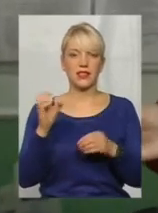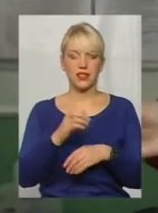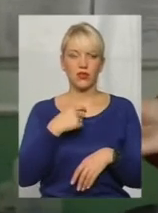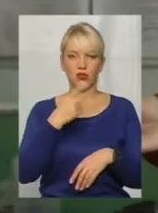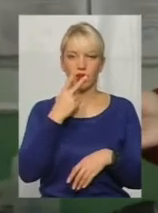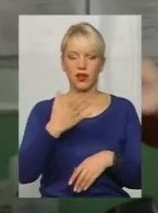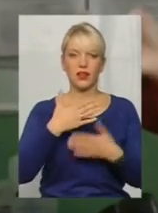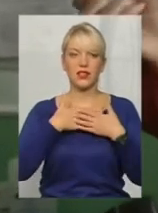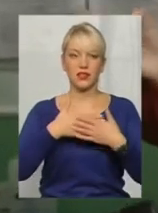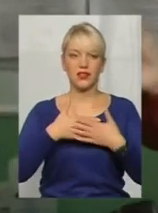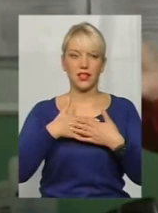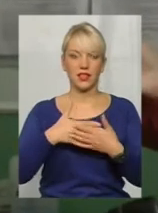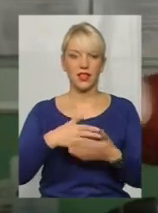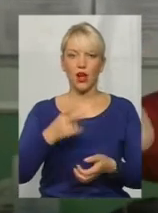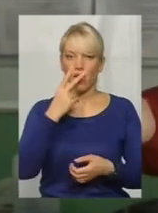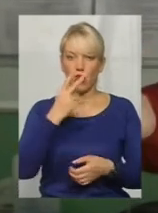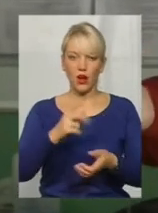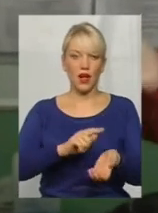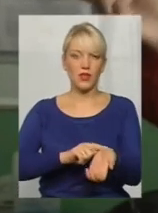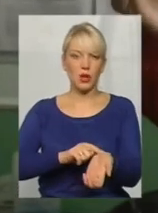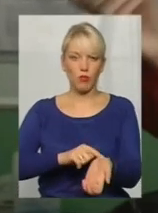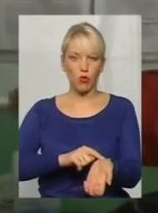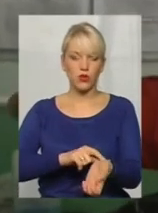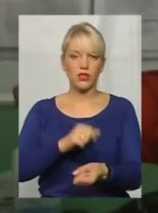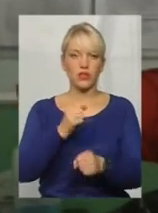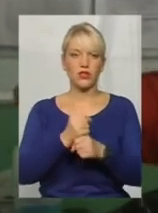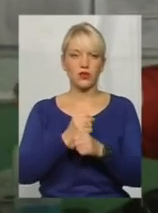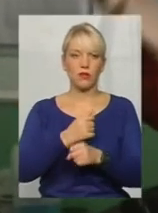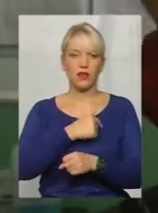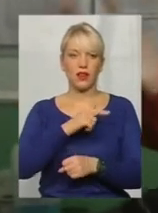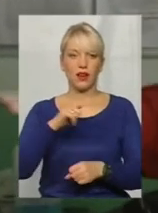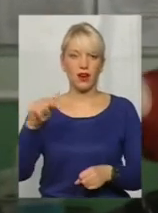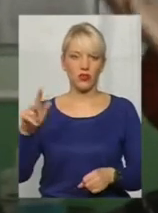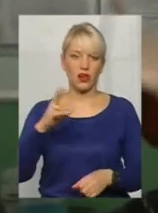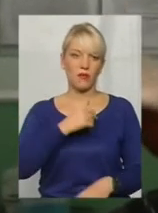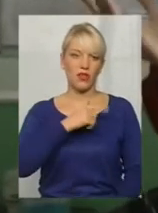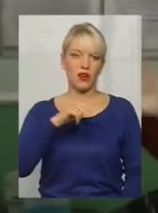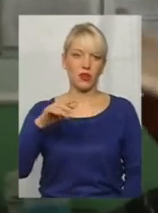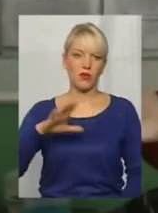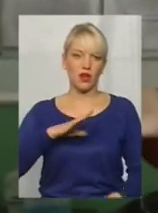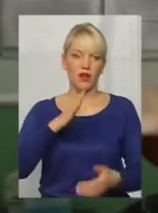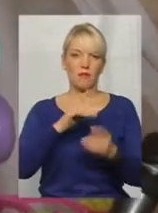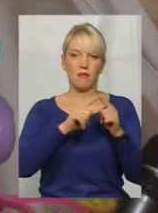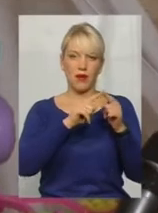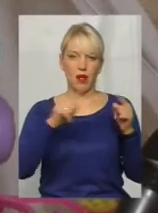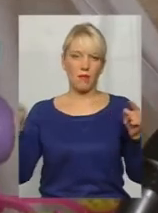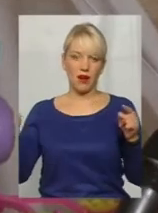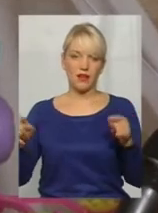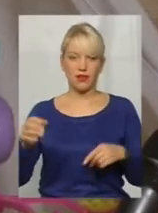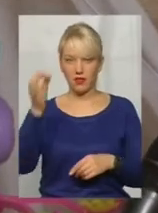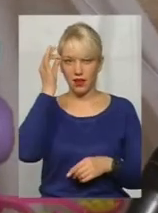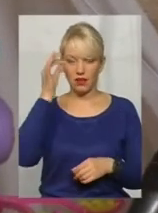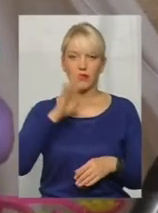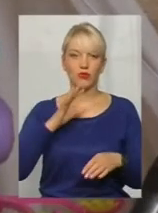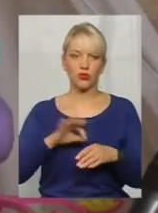оглянули дихання, оглянули пульс, зробили кардіограму. На кардіограмі була пряма лінія. Нагадаємо,